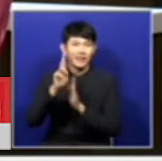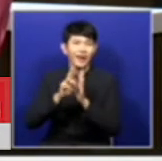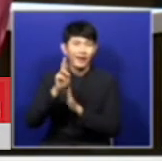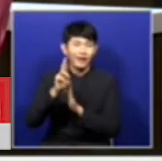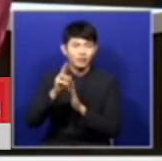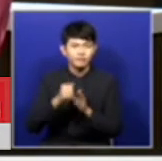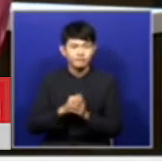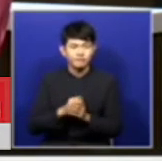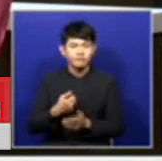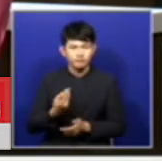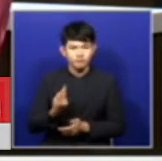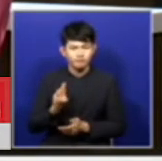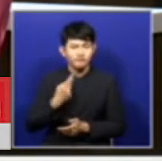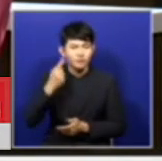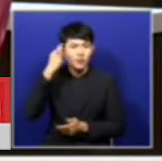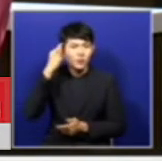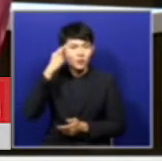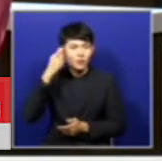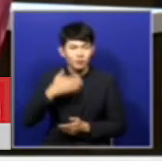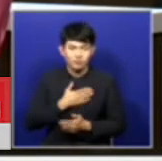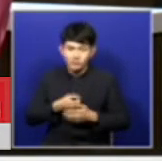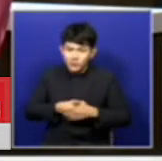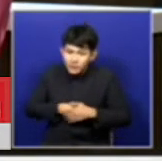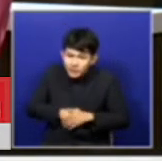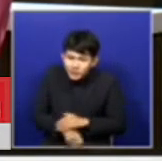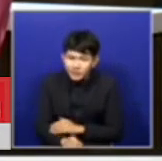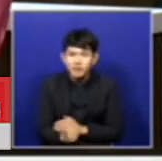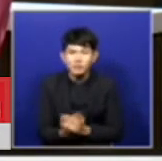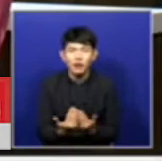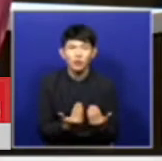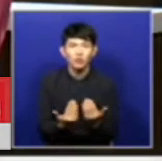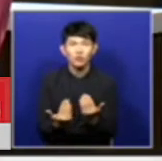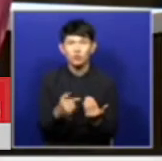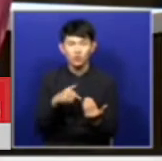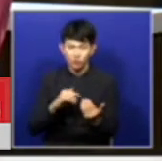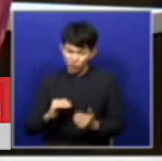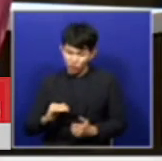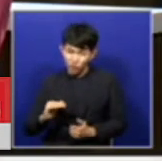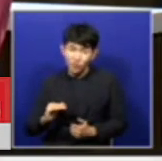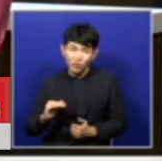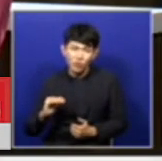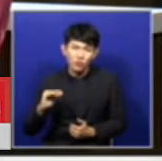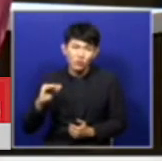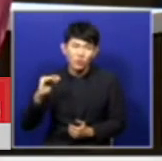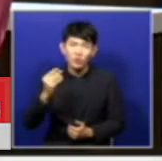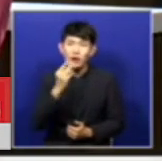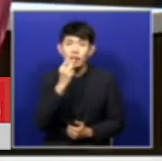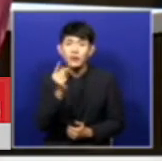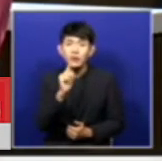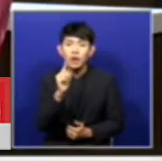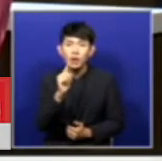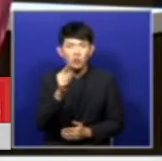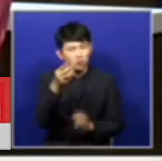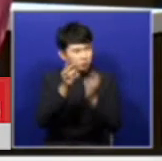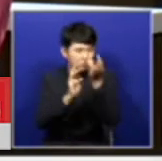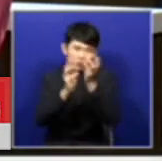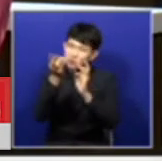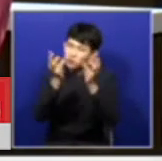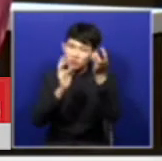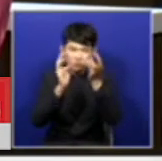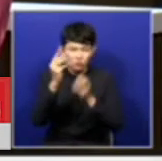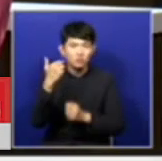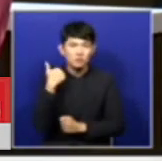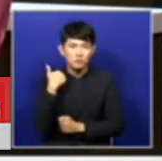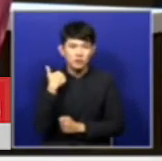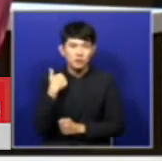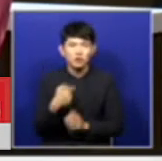ารู้กันดีครับว่าตั้งแต่เกิดมาจากท้องพ่อท้องแม่เป็นเล็กแต่เล็กแต่น้อยเนี่ยเราก็โตมากับฝุ่นควันนะครับโดยเฉพา